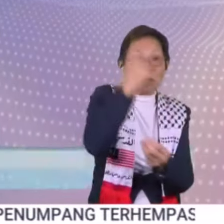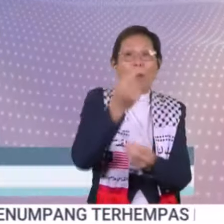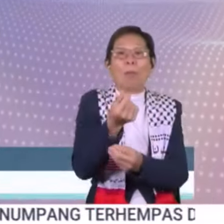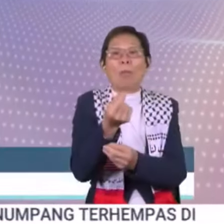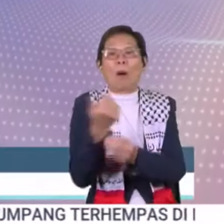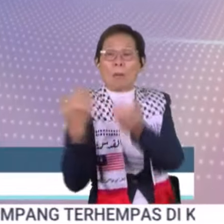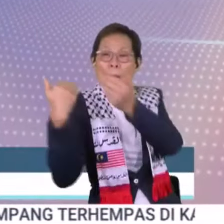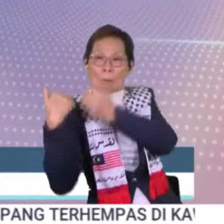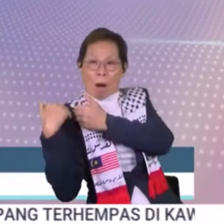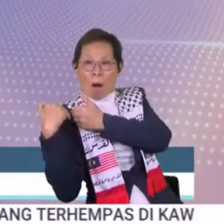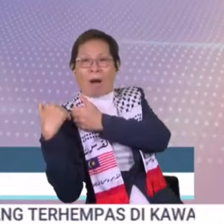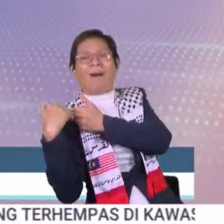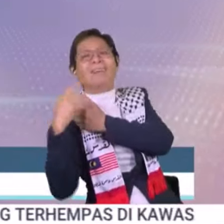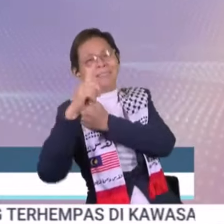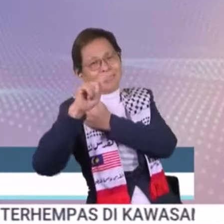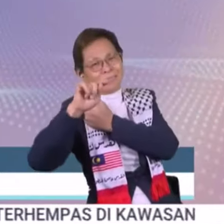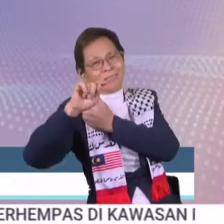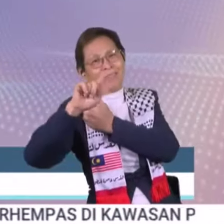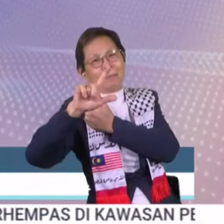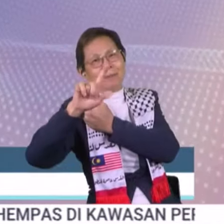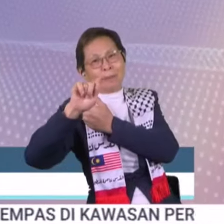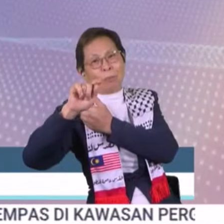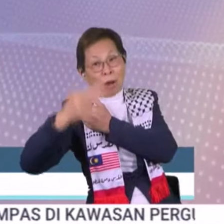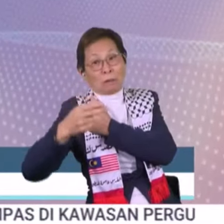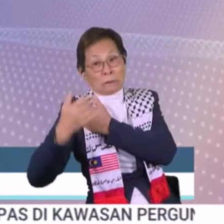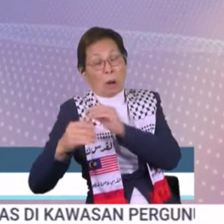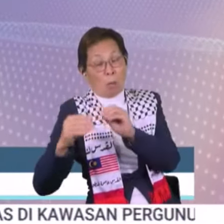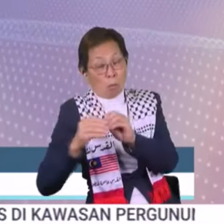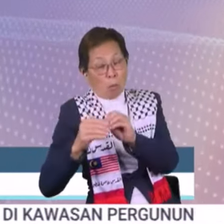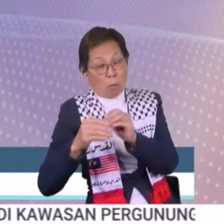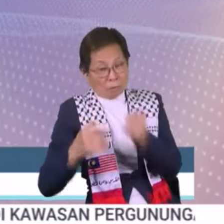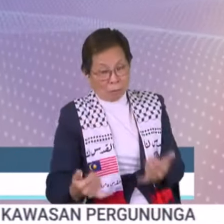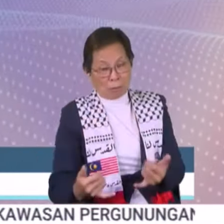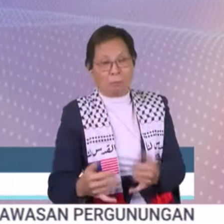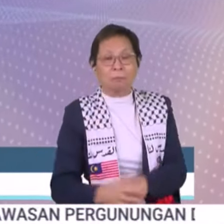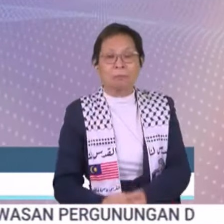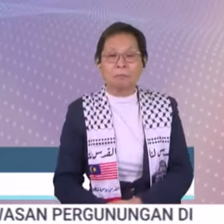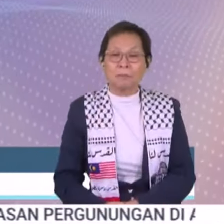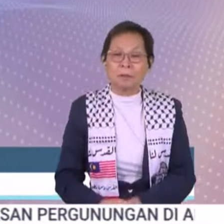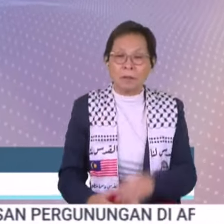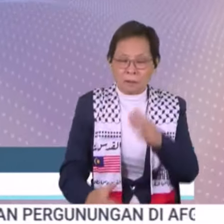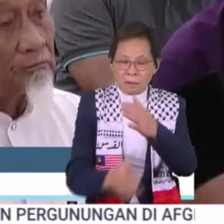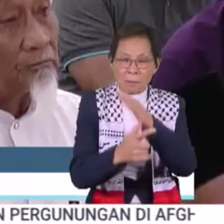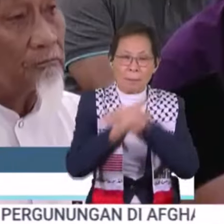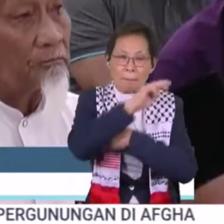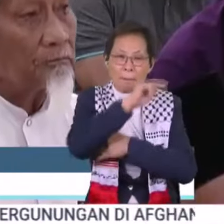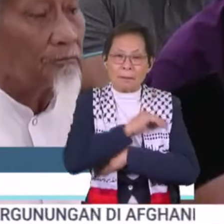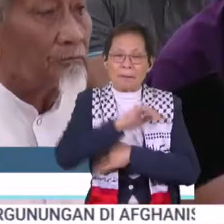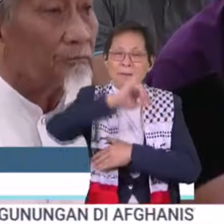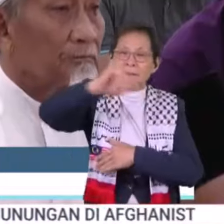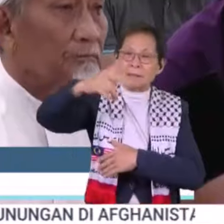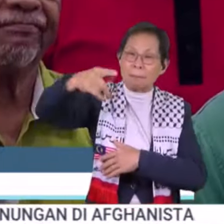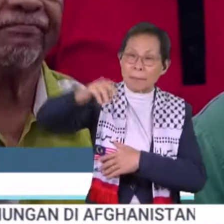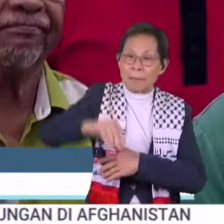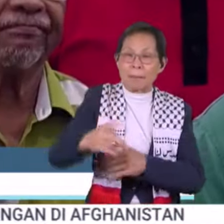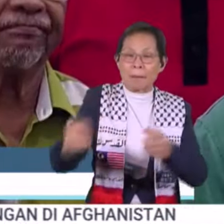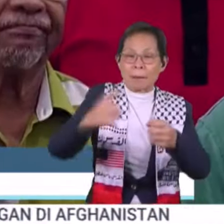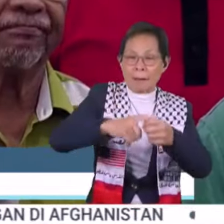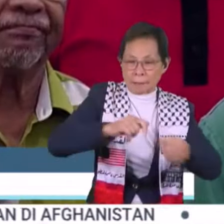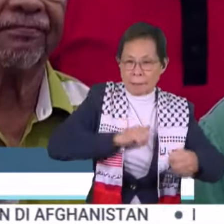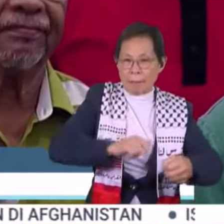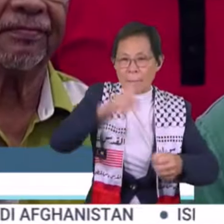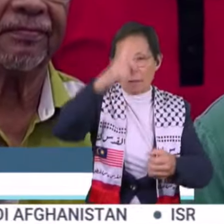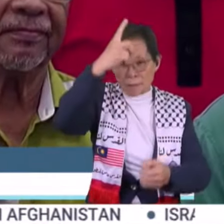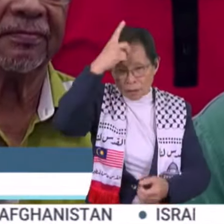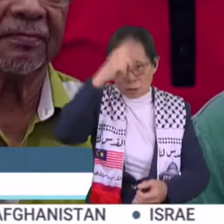kos ditanggung oleh Lembaga Tabung Haji semakin bertambah ketika ini. Timbalan Menteri di Jabatan Perdana Menteri Hal Ehwal